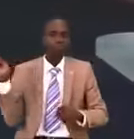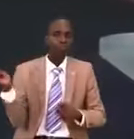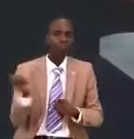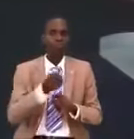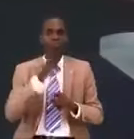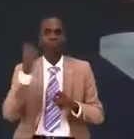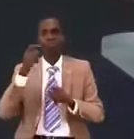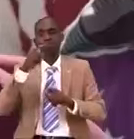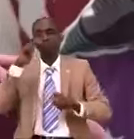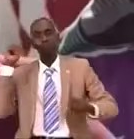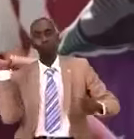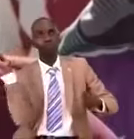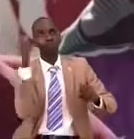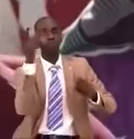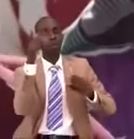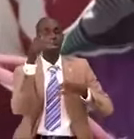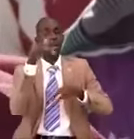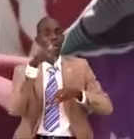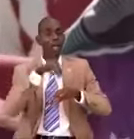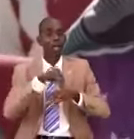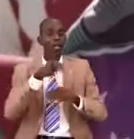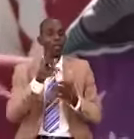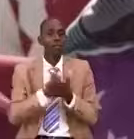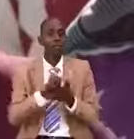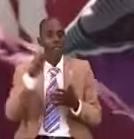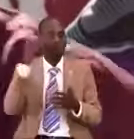il a fait tomber Goliath